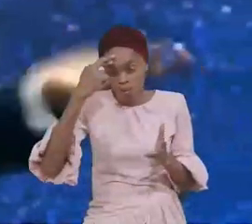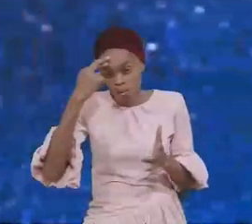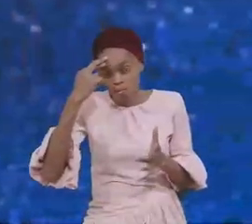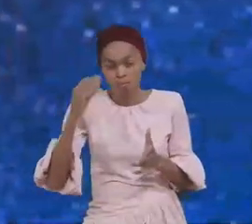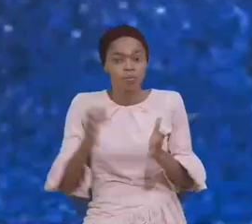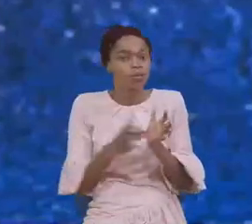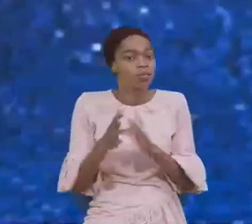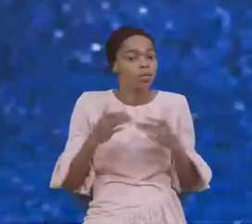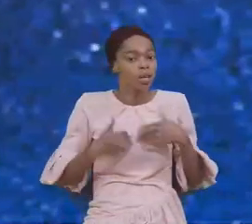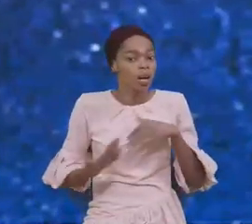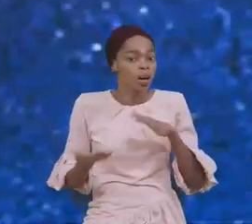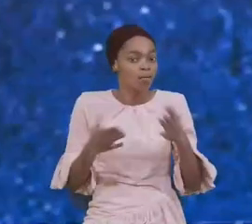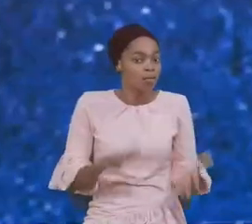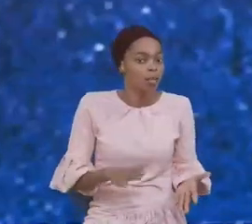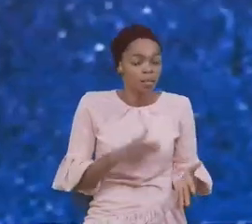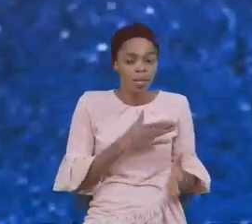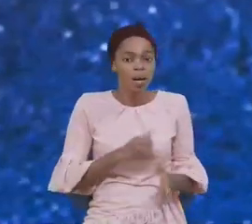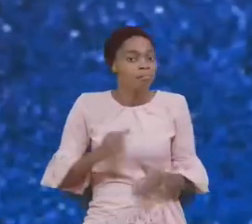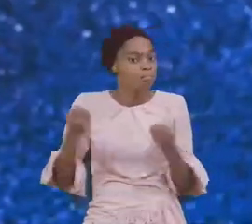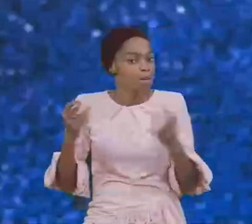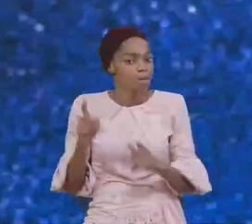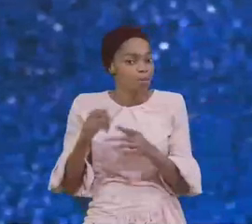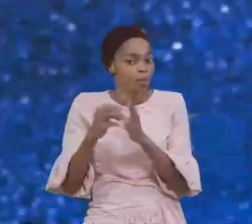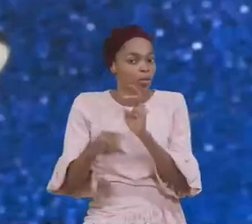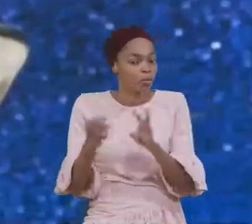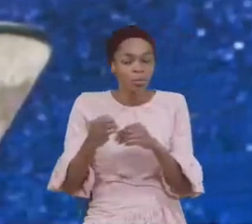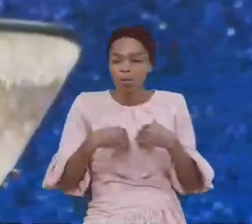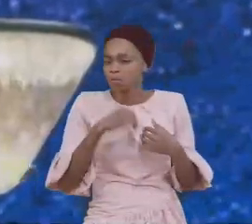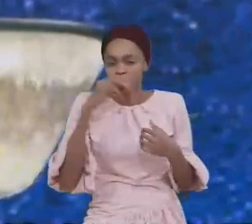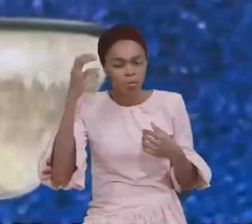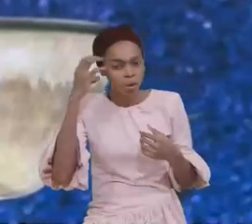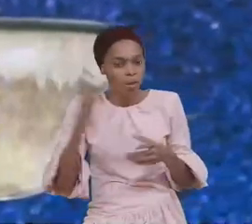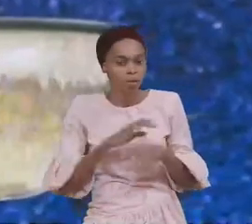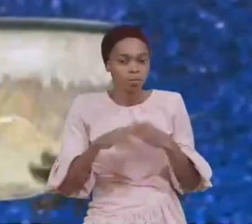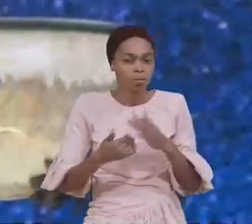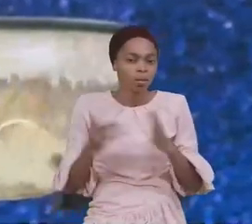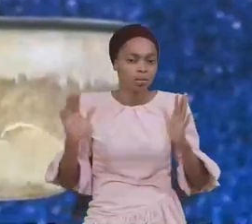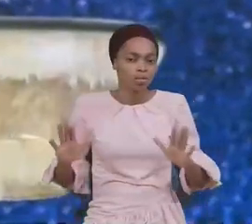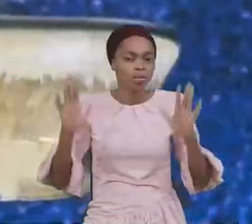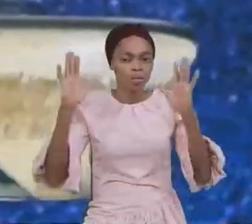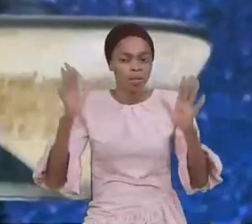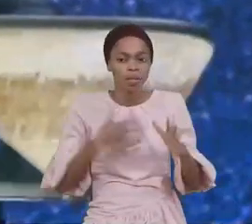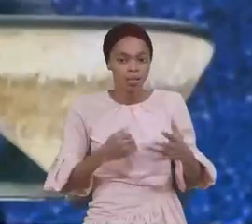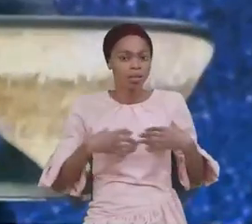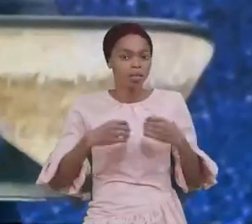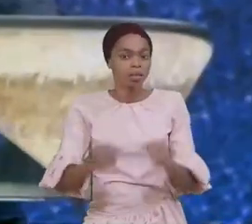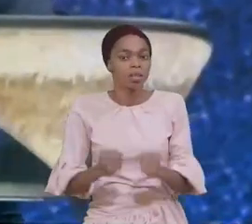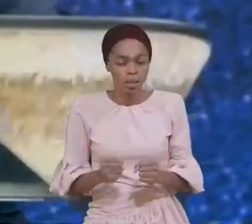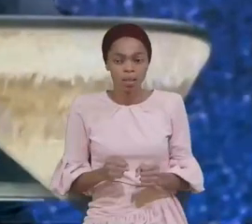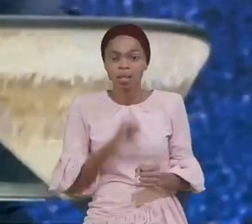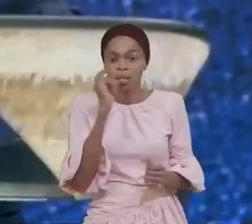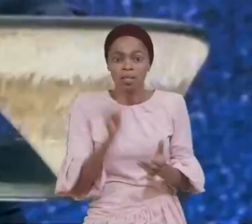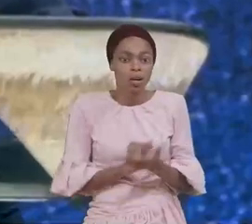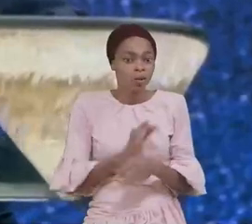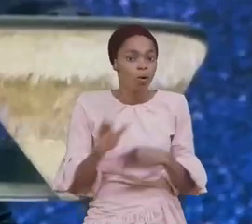plusieurs personnes dans le monde n'ont pas su ça. Les miracles qu'il fait, les signes qu'il donne, c'est que tous les